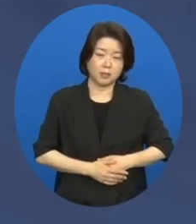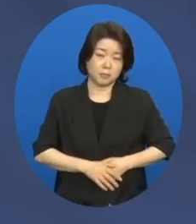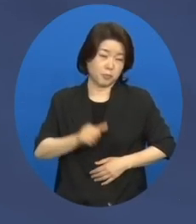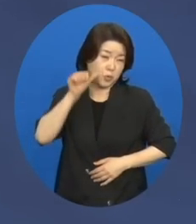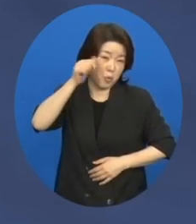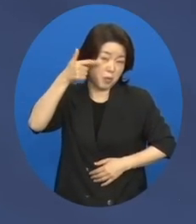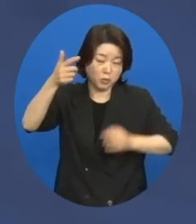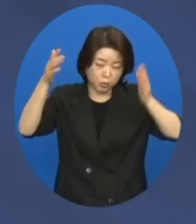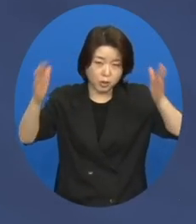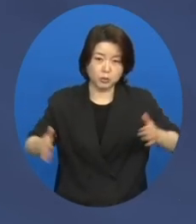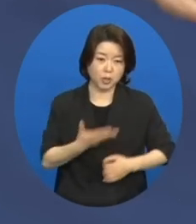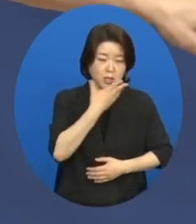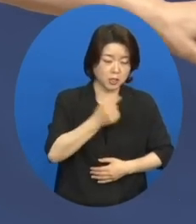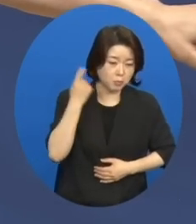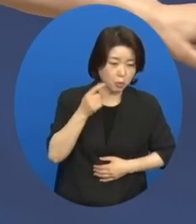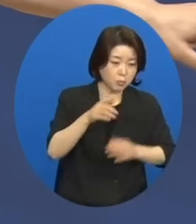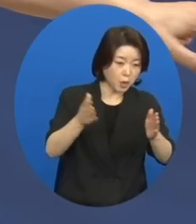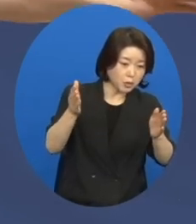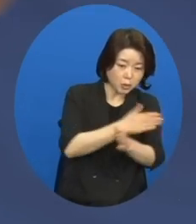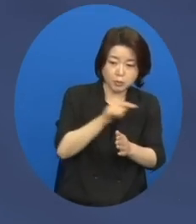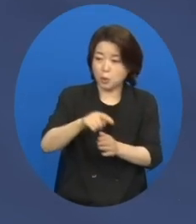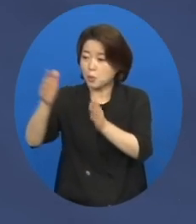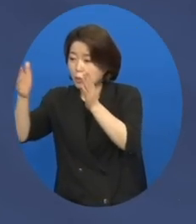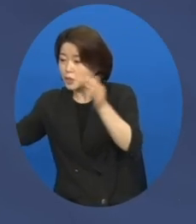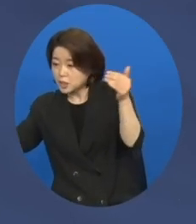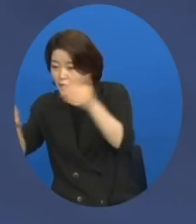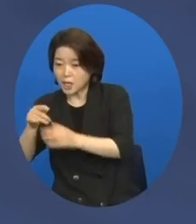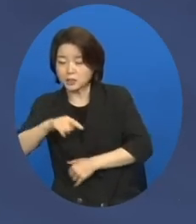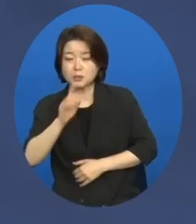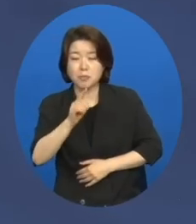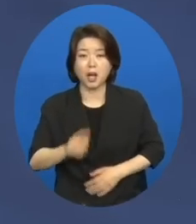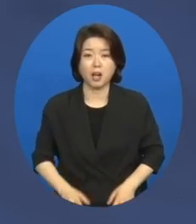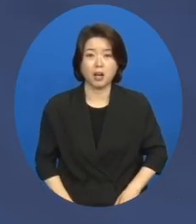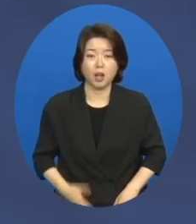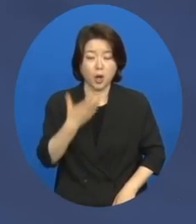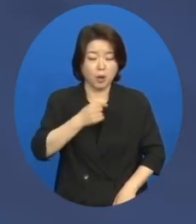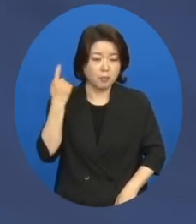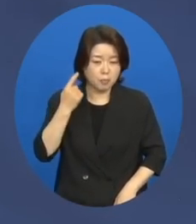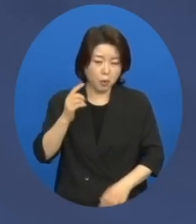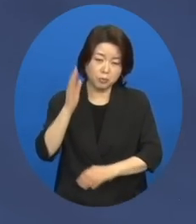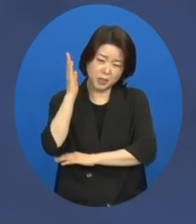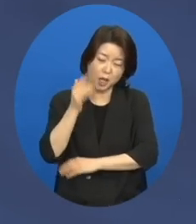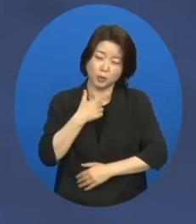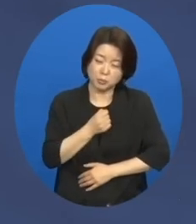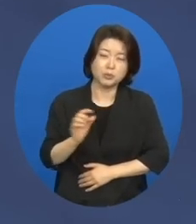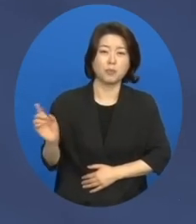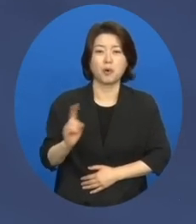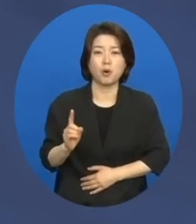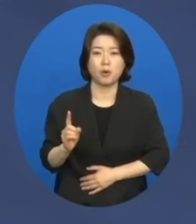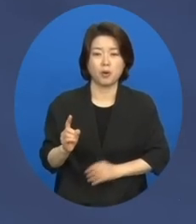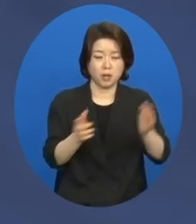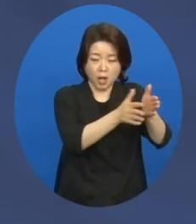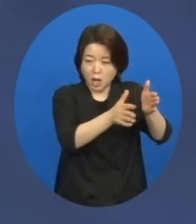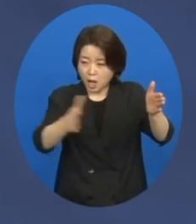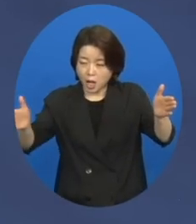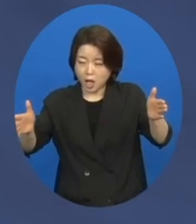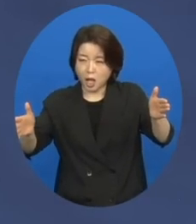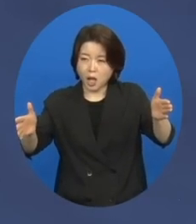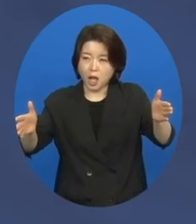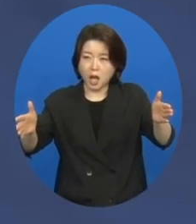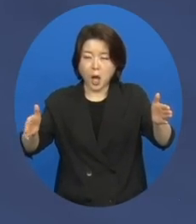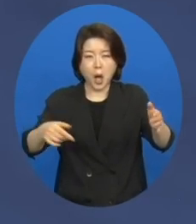이 복음이 어디서부터 어디까지를 말하며 도대체 복음이 무엇을 말하고자 하는 것인지를 대강 그슬려 들었던